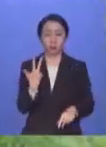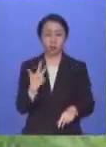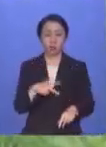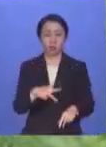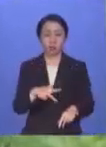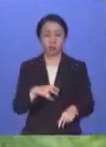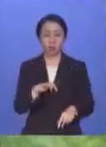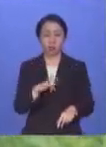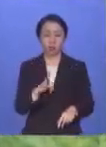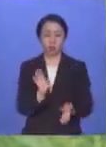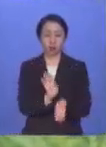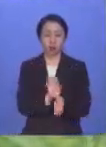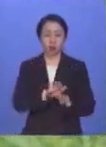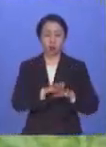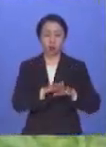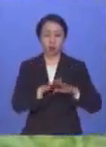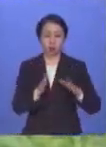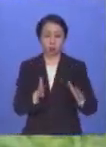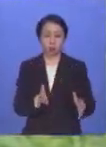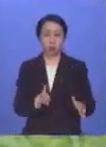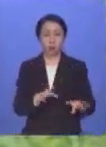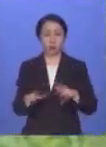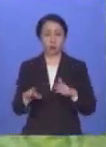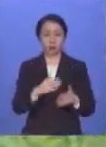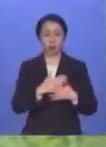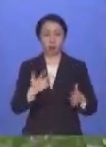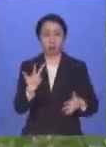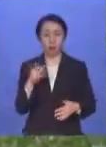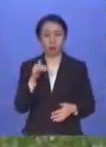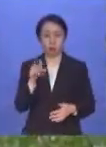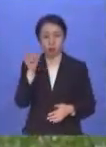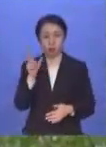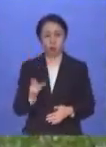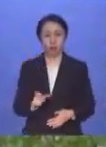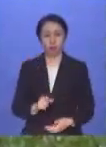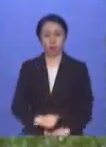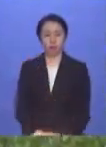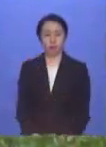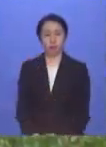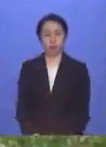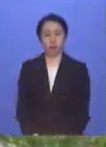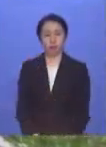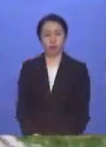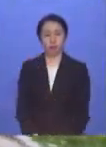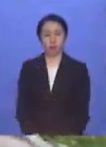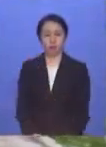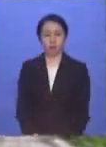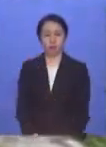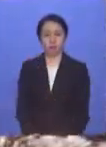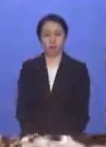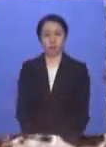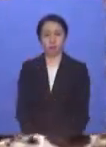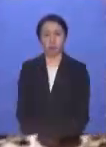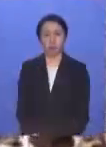тонн мусора. В целом в мероприятии приняло участие более 3000 человек. Елена Горбань, Улан-Удэ, Дамир Искендиров, служба новостей.